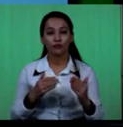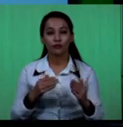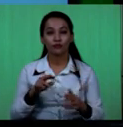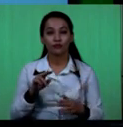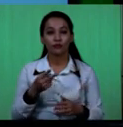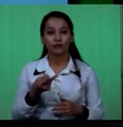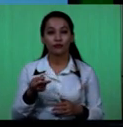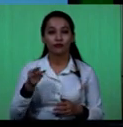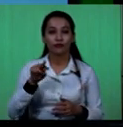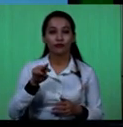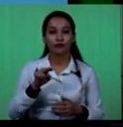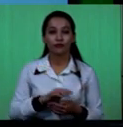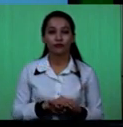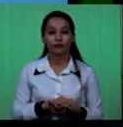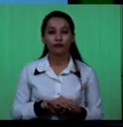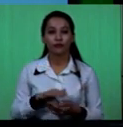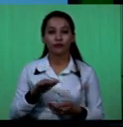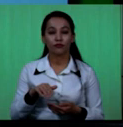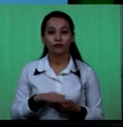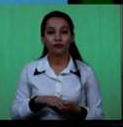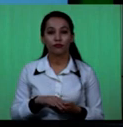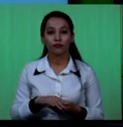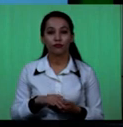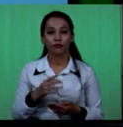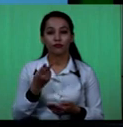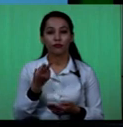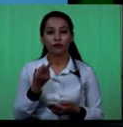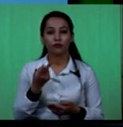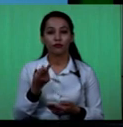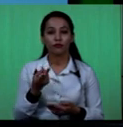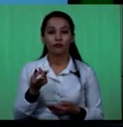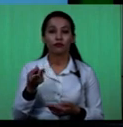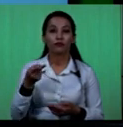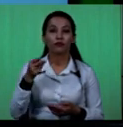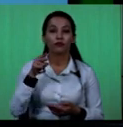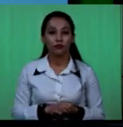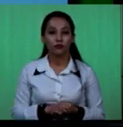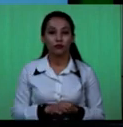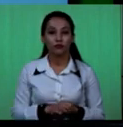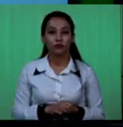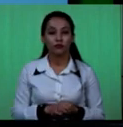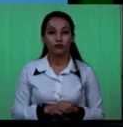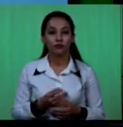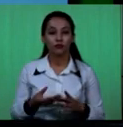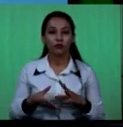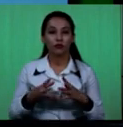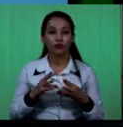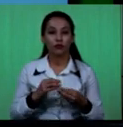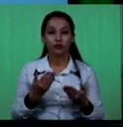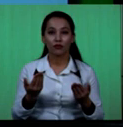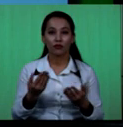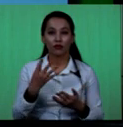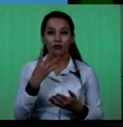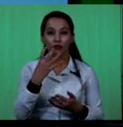teskarisiga o'girildi. So'ngra yuqori tomondan teskarisiga o'girildi. Natijada